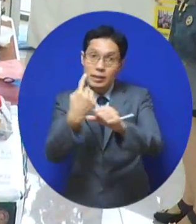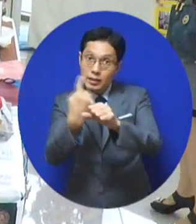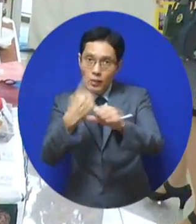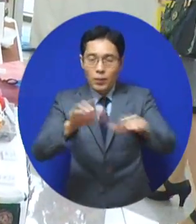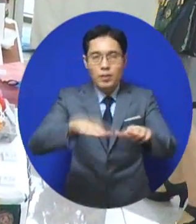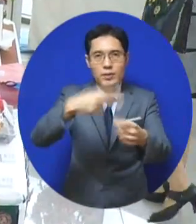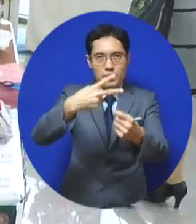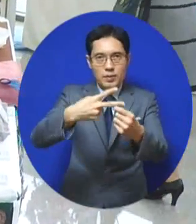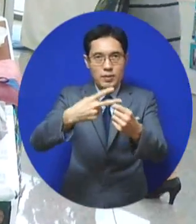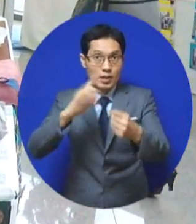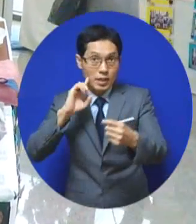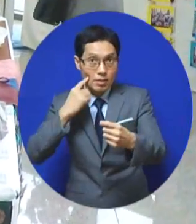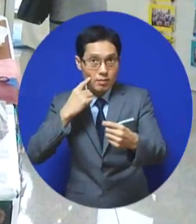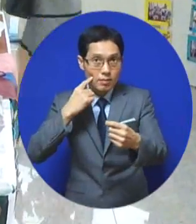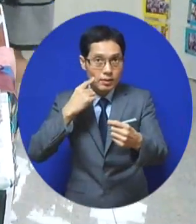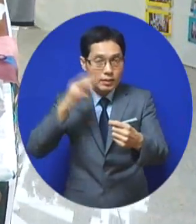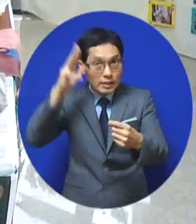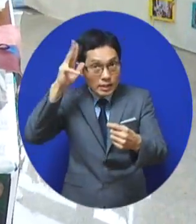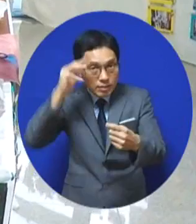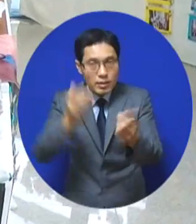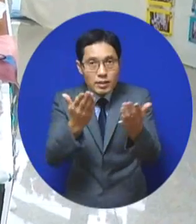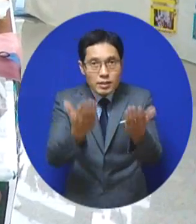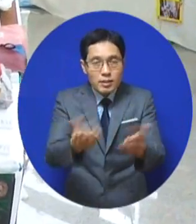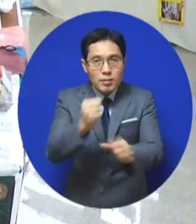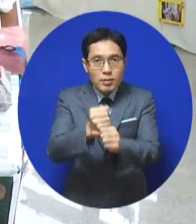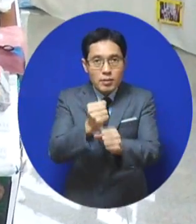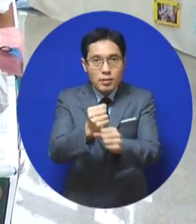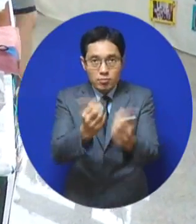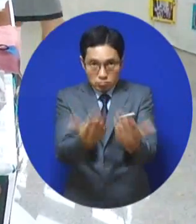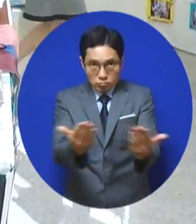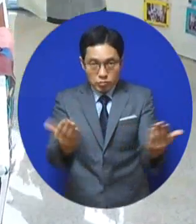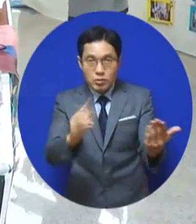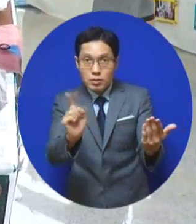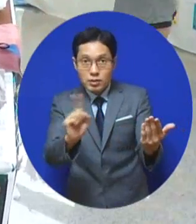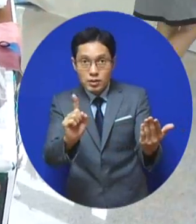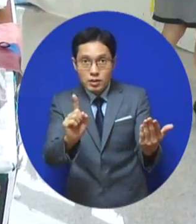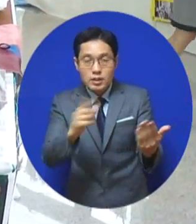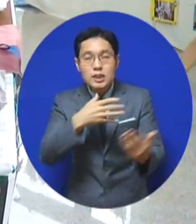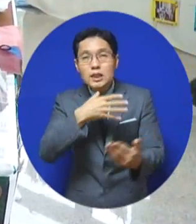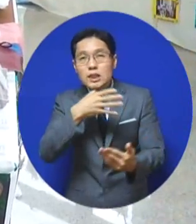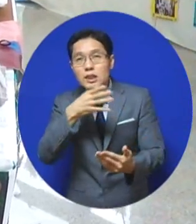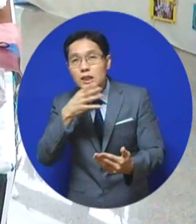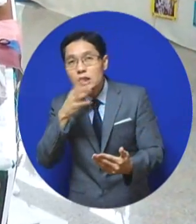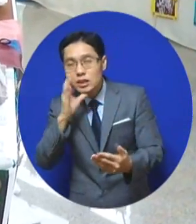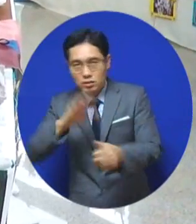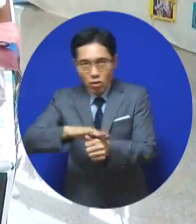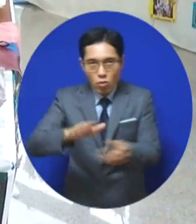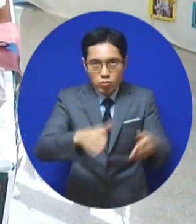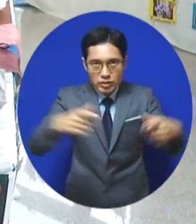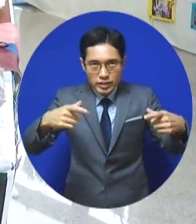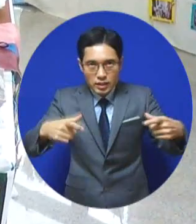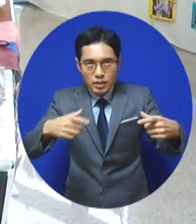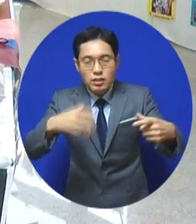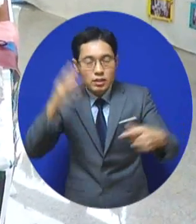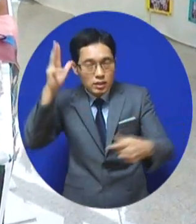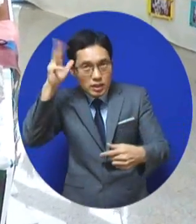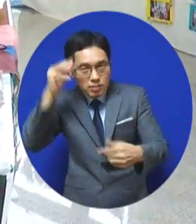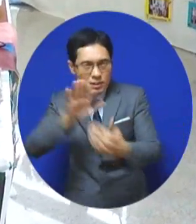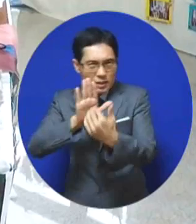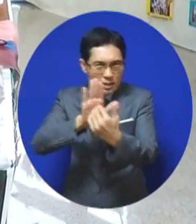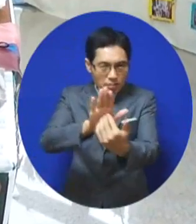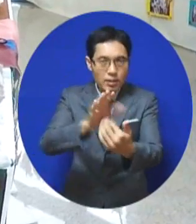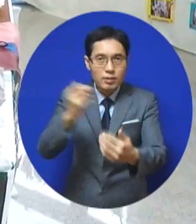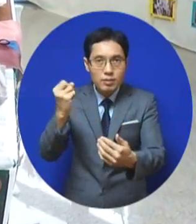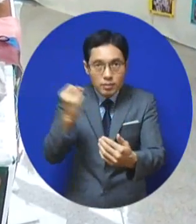두 번째라는 예쁜 치매 쉼터 작품전은 치매 경북에 있는 치매 어르신들의 치매